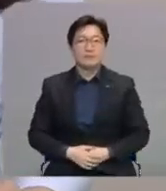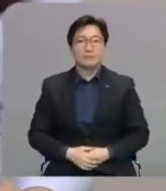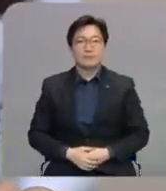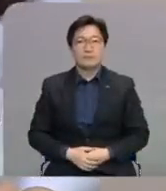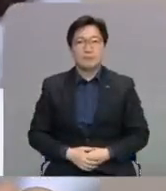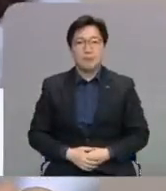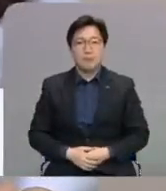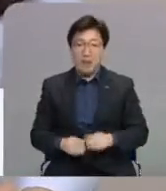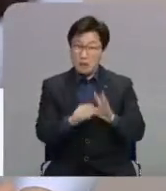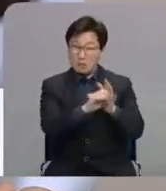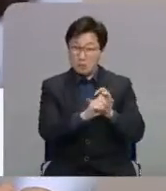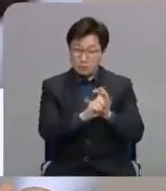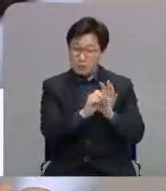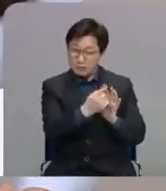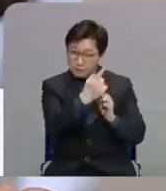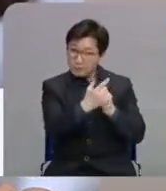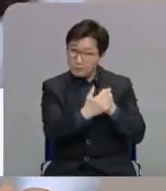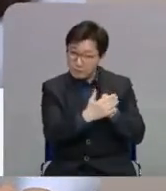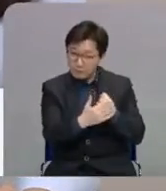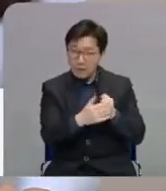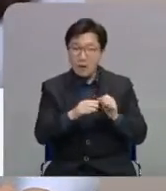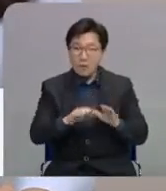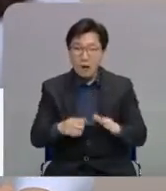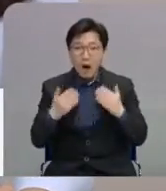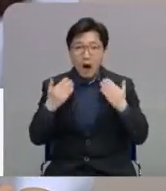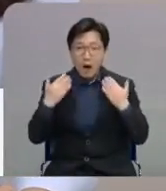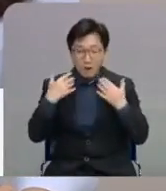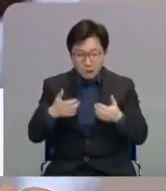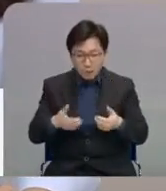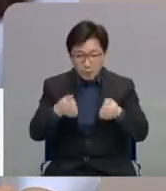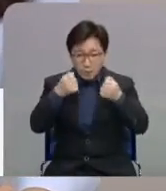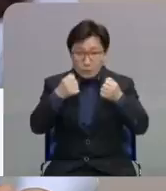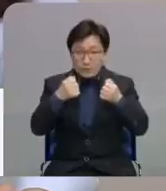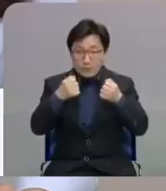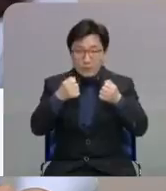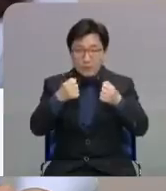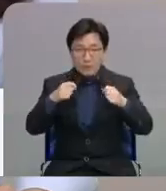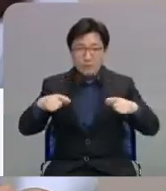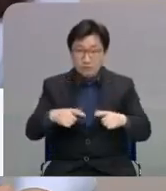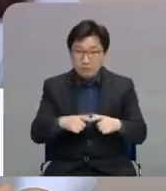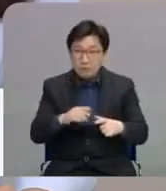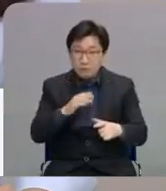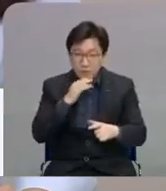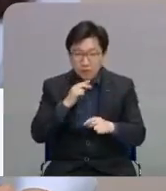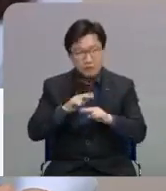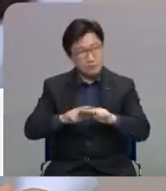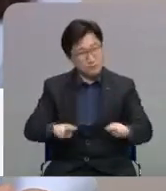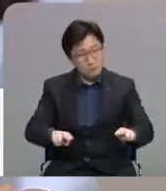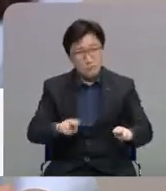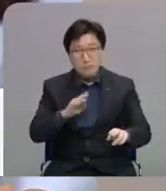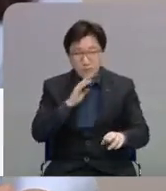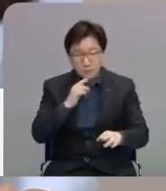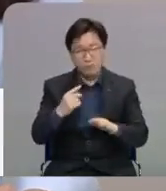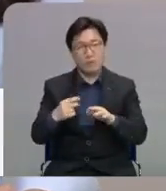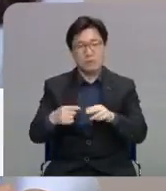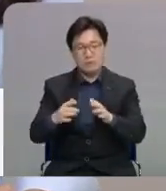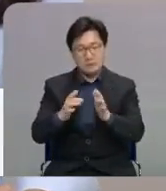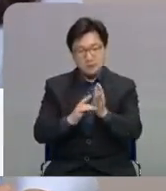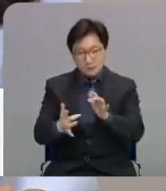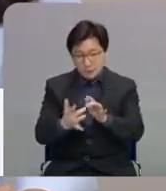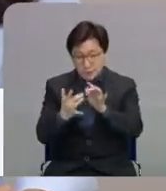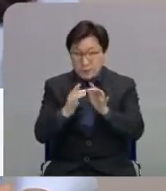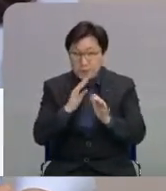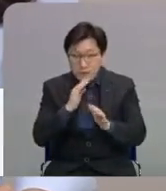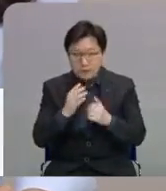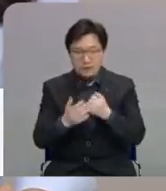코로나 일고 여파로 올해 각급학교 졸업식과 입학식 이 줄줄이 취소되거나 비대면 으로 바뀌면서 화백